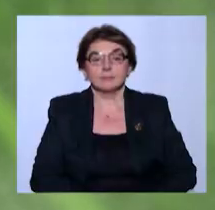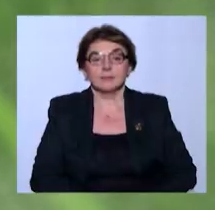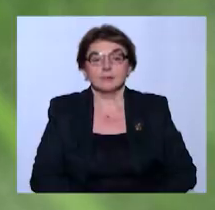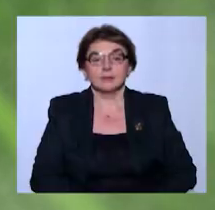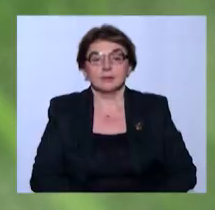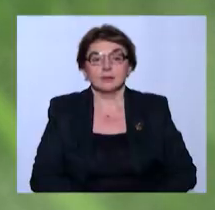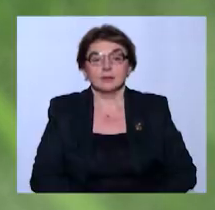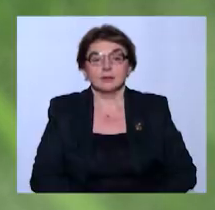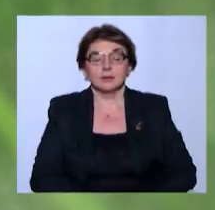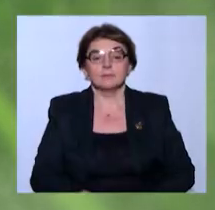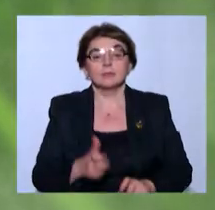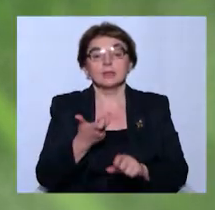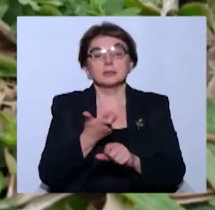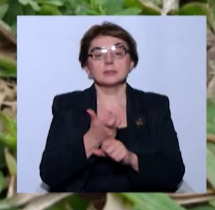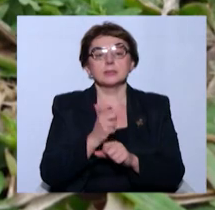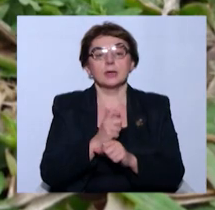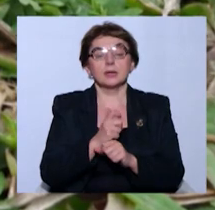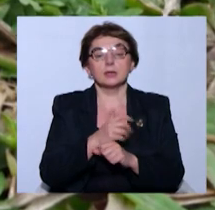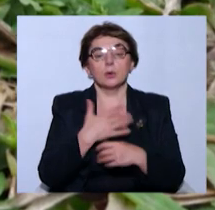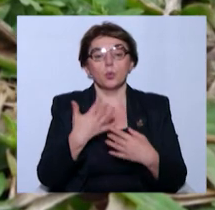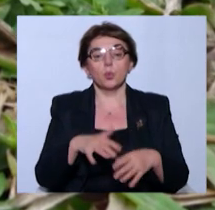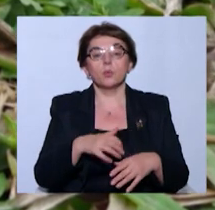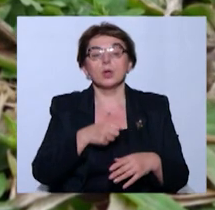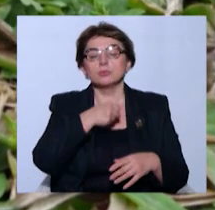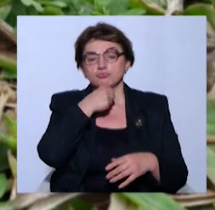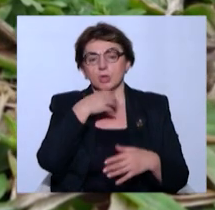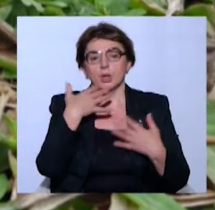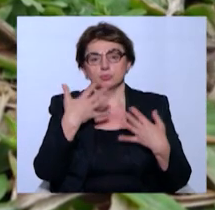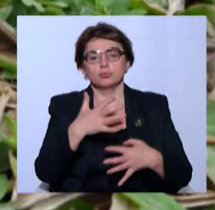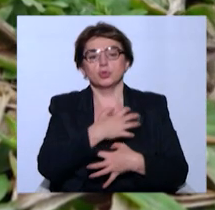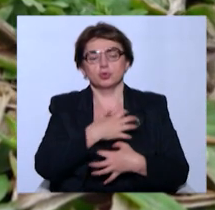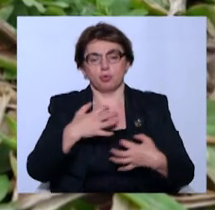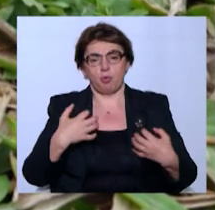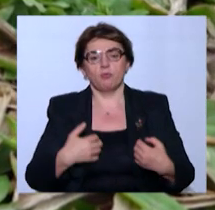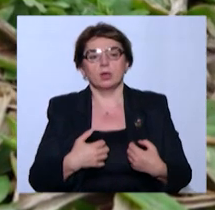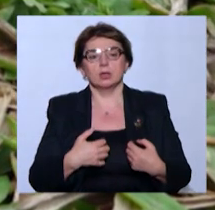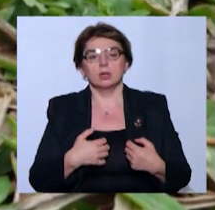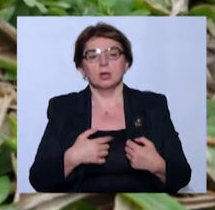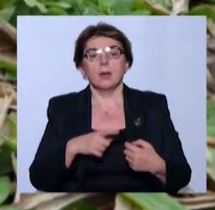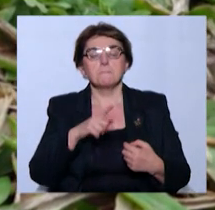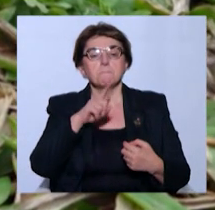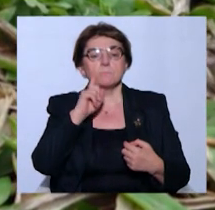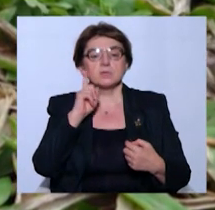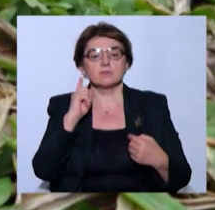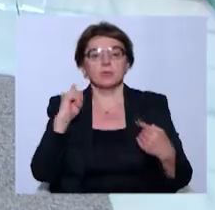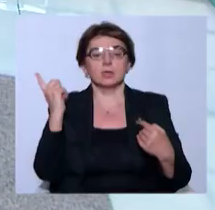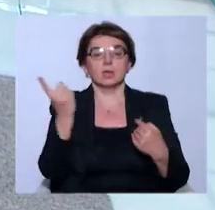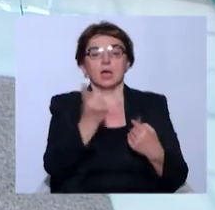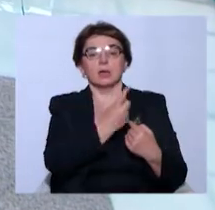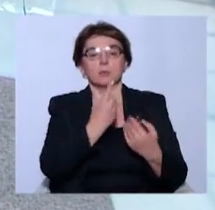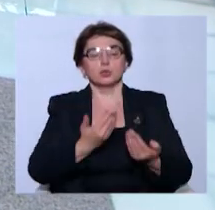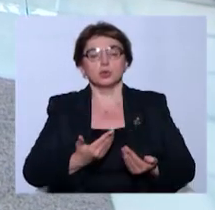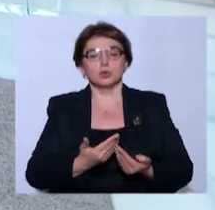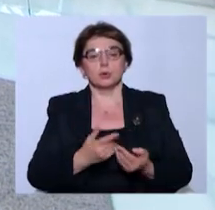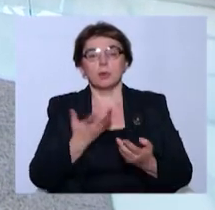მწვანე ფერის არის. მწვანე ფერის არის ხვლიკიც, რომელიც მწვანე გარემოში ბინადრობს. რაც შეეხება